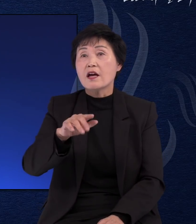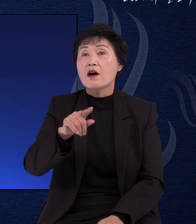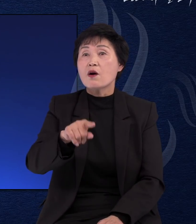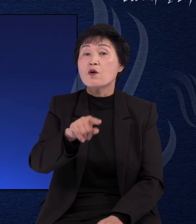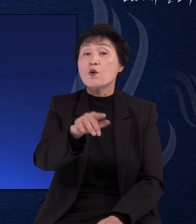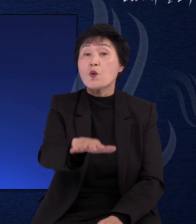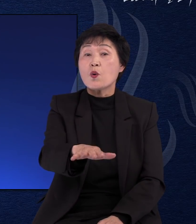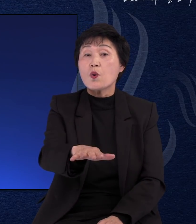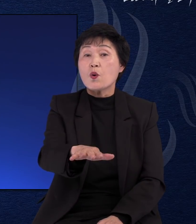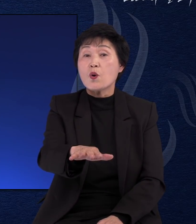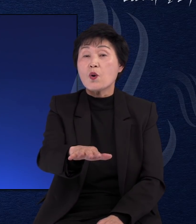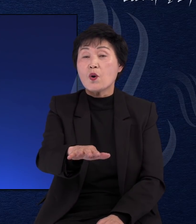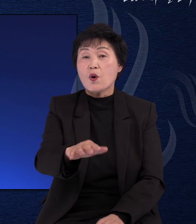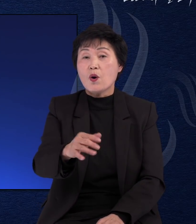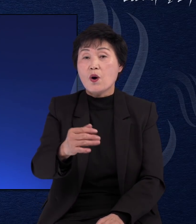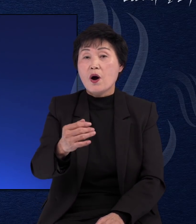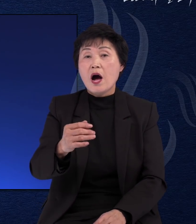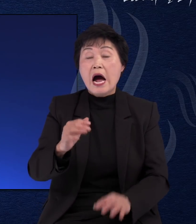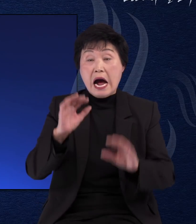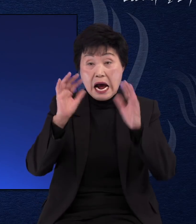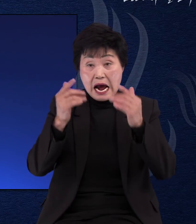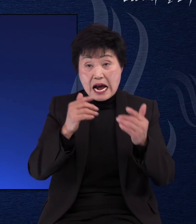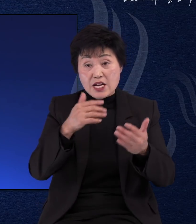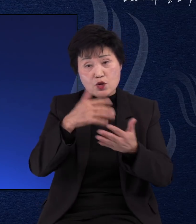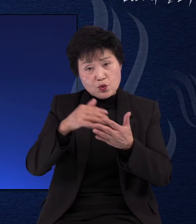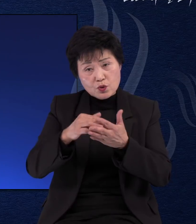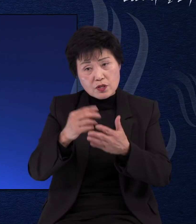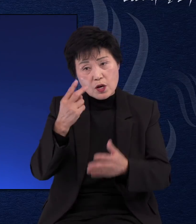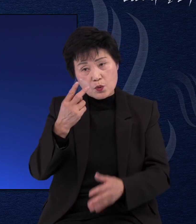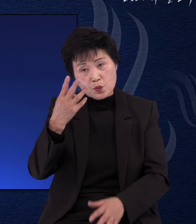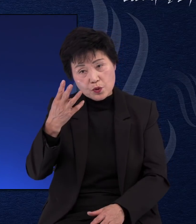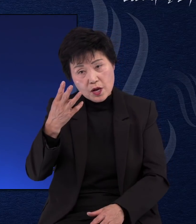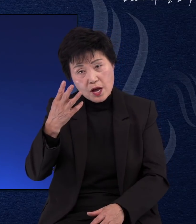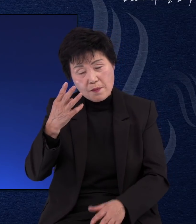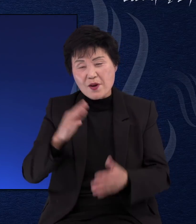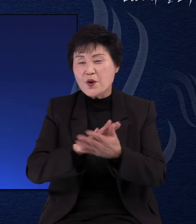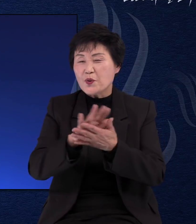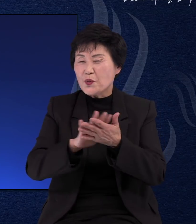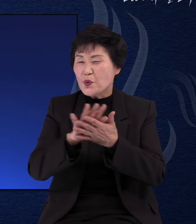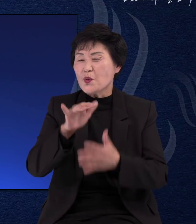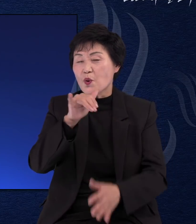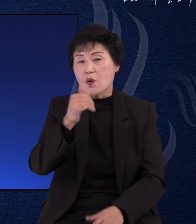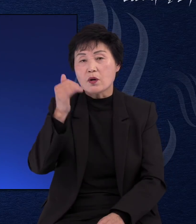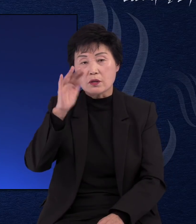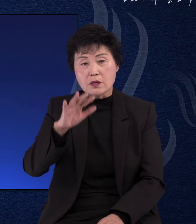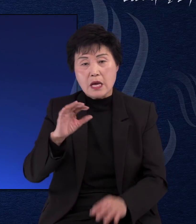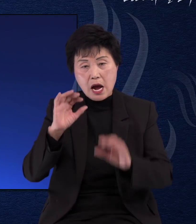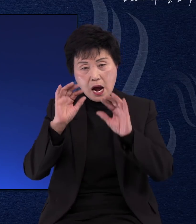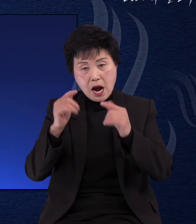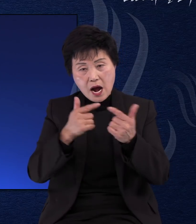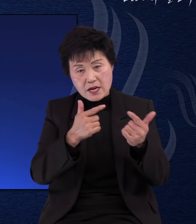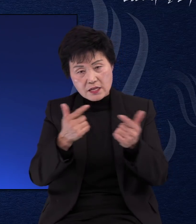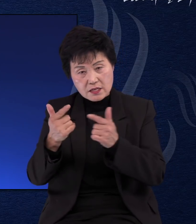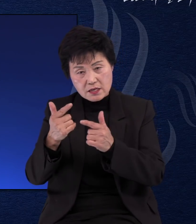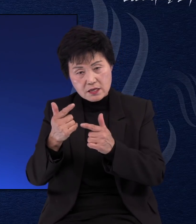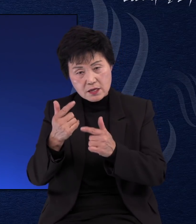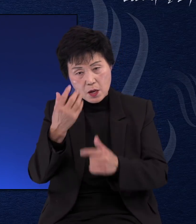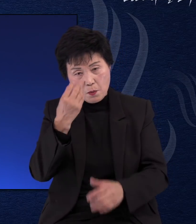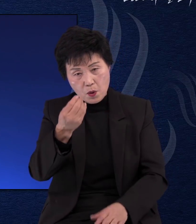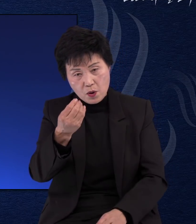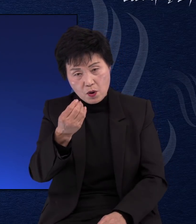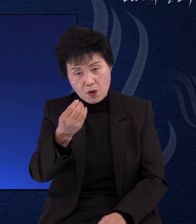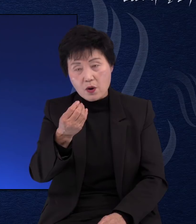전부 해야 어린아이 2-3명 모래놀이를 하고 있는데 그 아이들이 눈에 들어오는데 너네 교회 어린이 전도사님